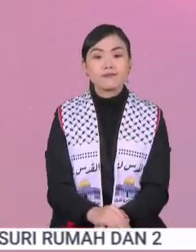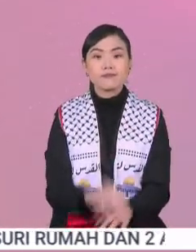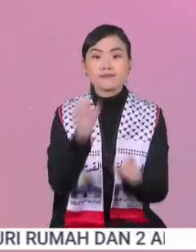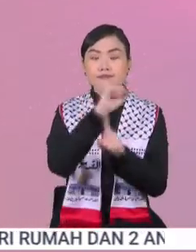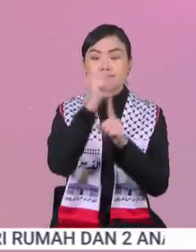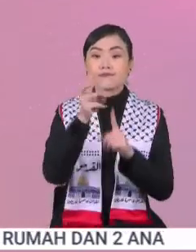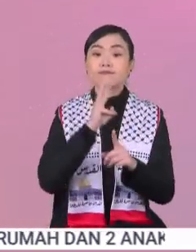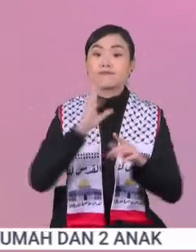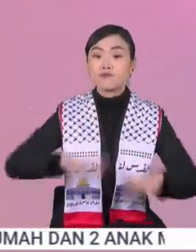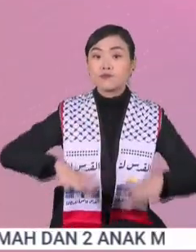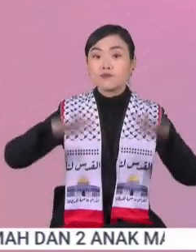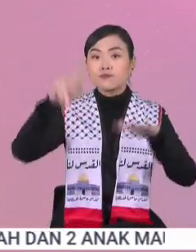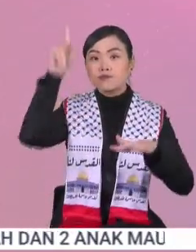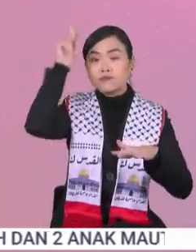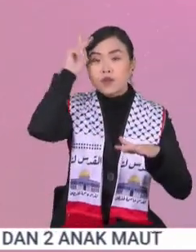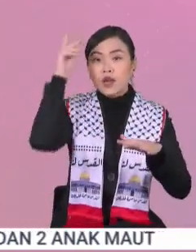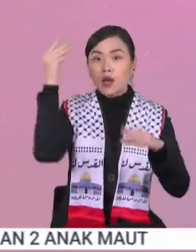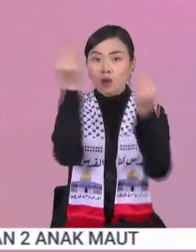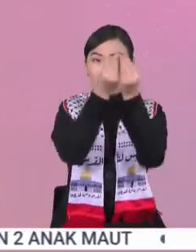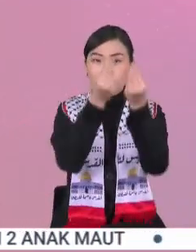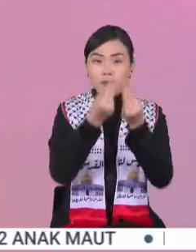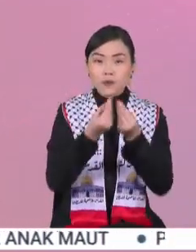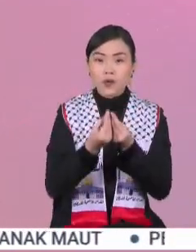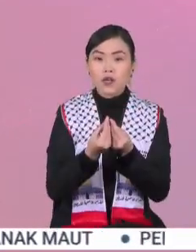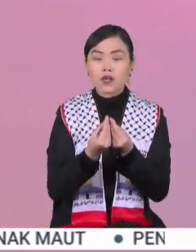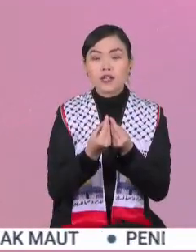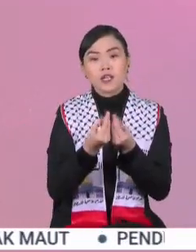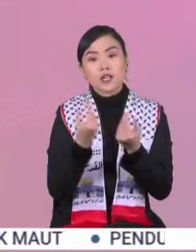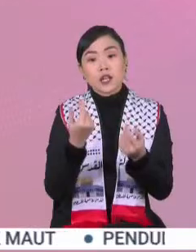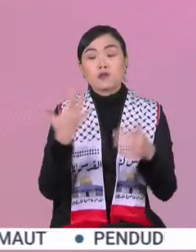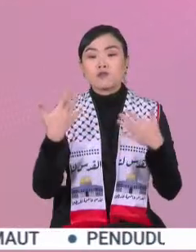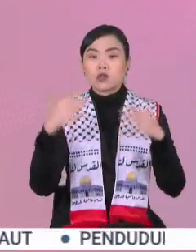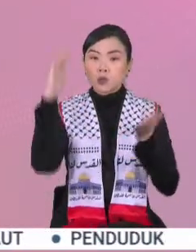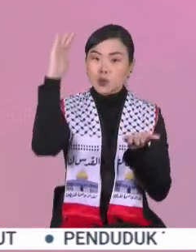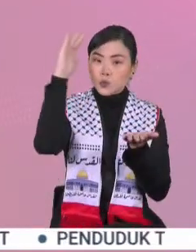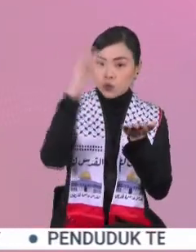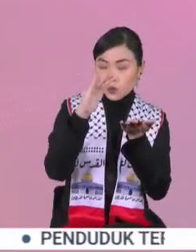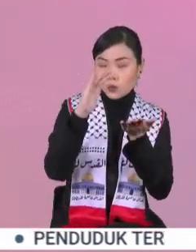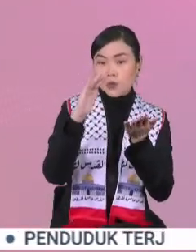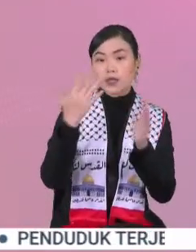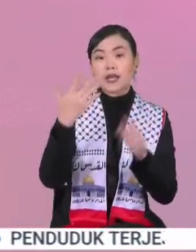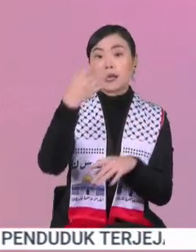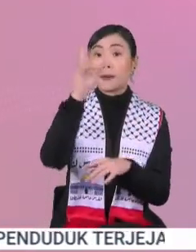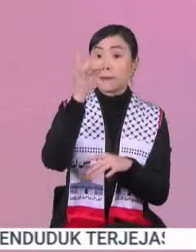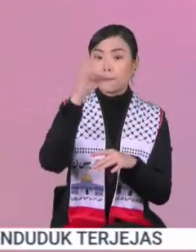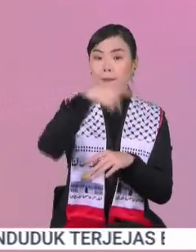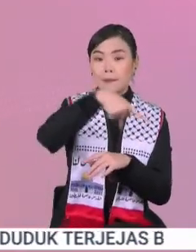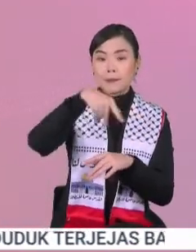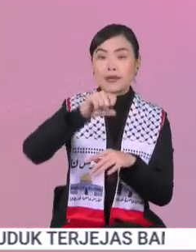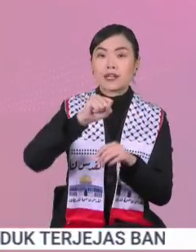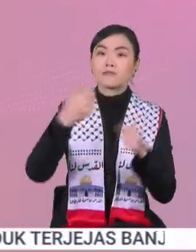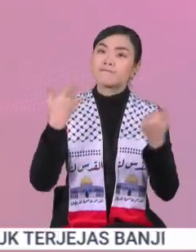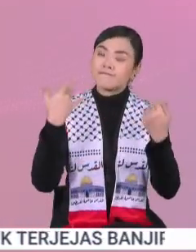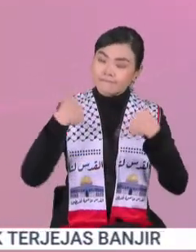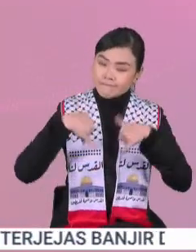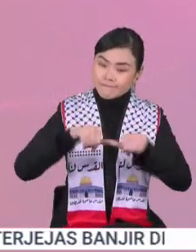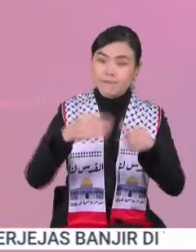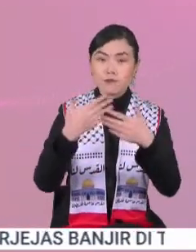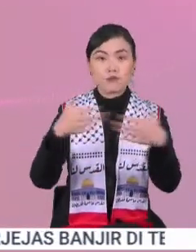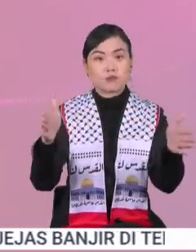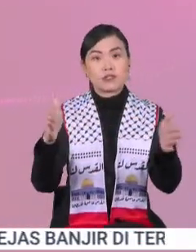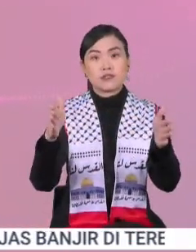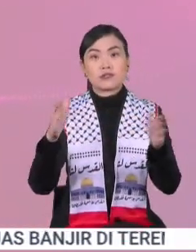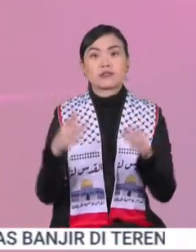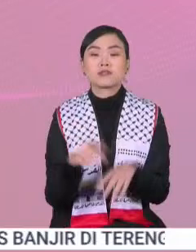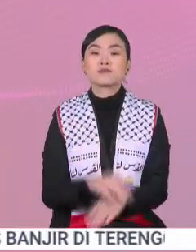situasi banjir di Kelantan jumlah penduduk terjejas menunjukkan sedikit penurunan dengan 18 PPS masih dibuka di Kuala kerai Tanah Merah dan